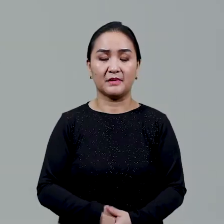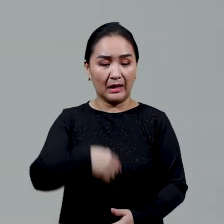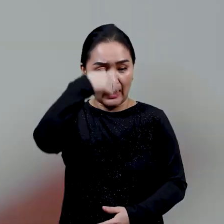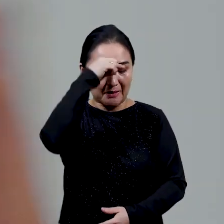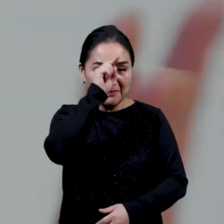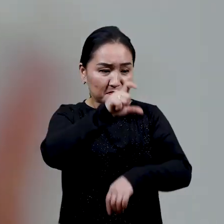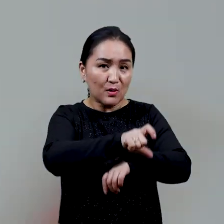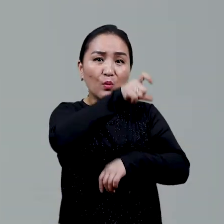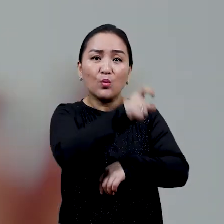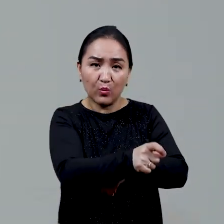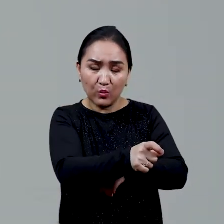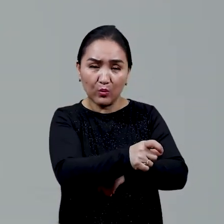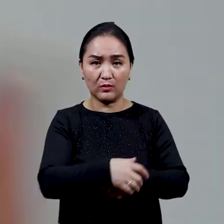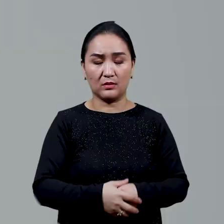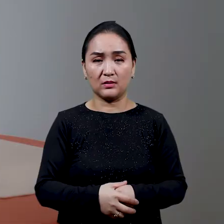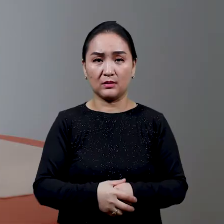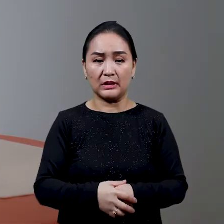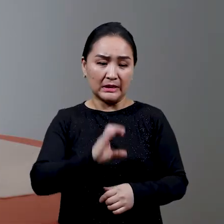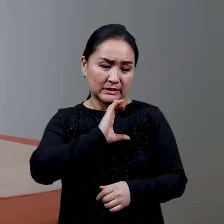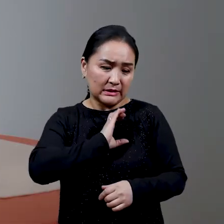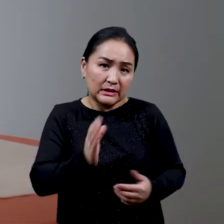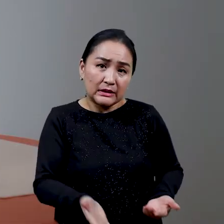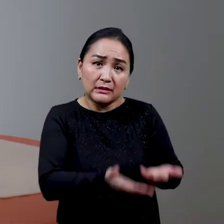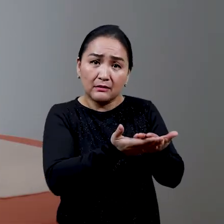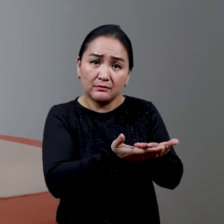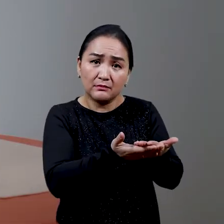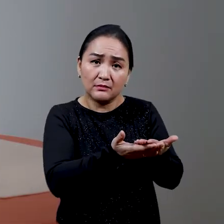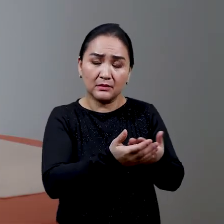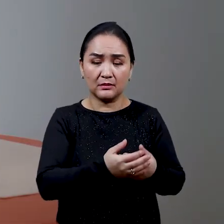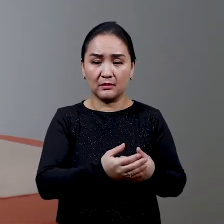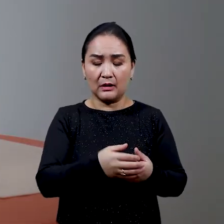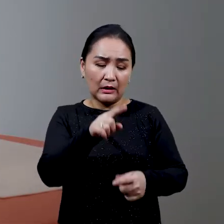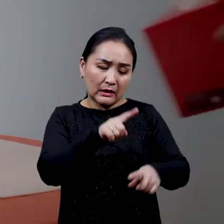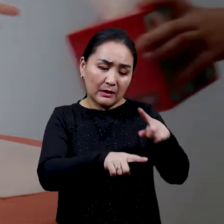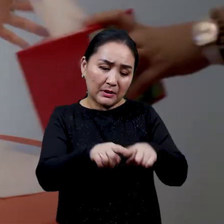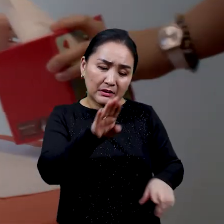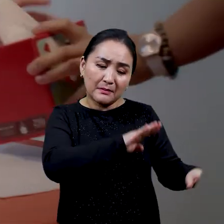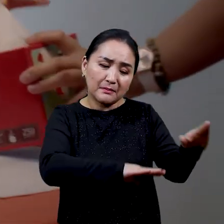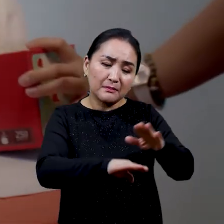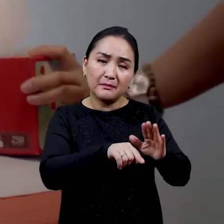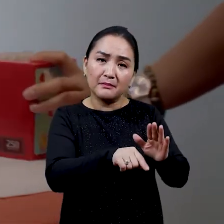Тэгэж тэр юмч одоо юу гэдэг нь сэтгэлийн дэмжлэг өгөө те ямар нэгэн байдлаар